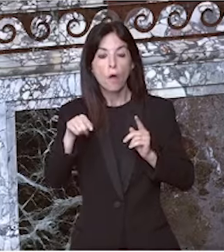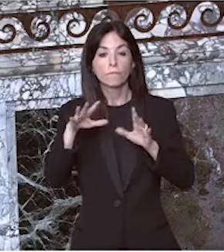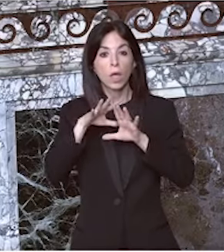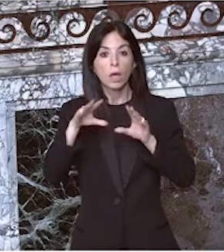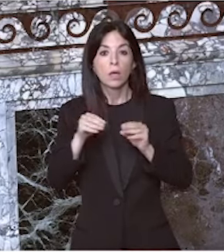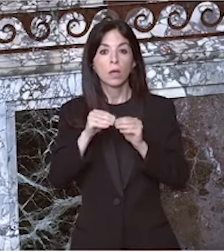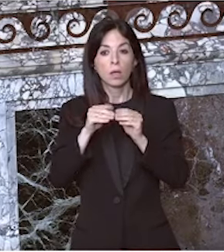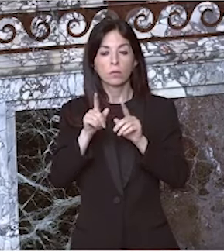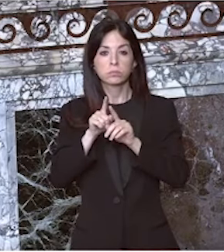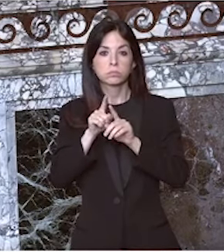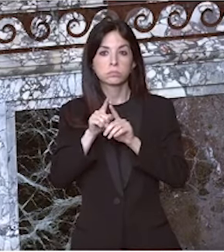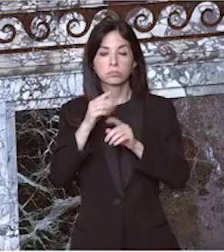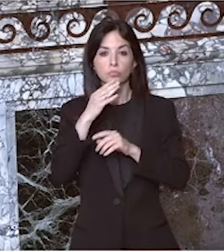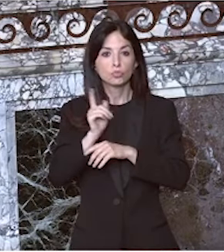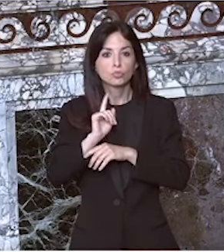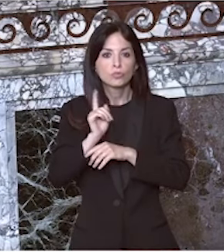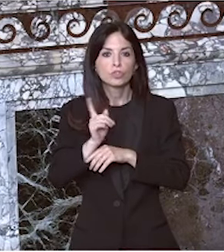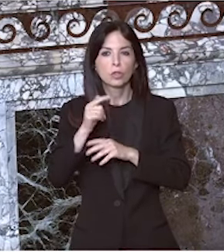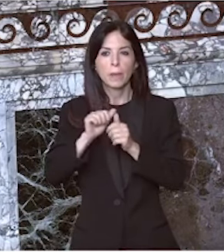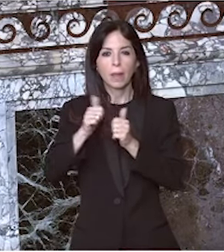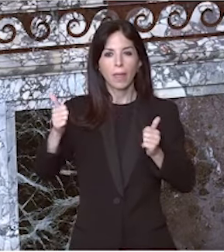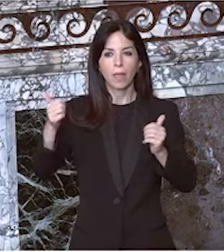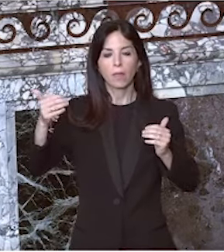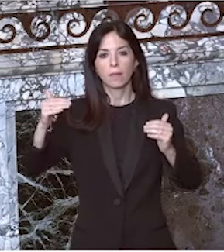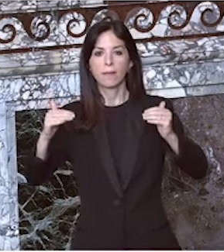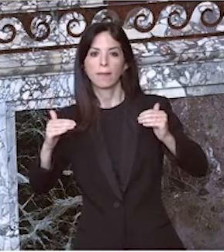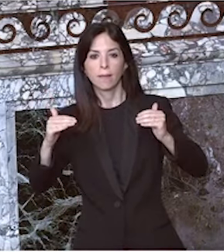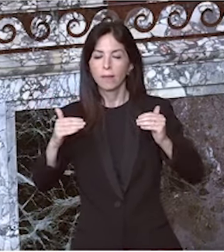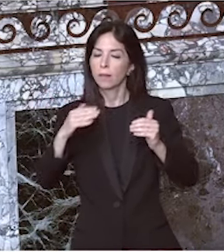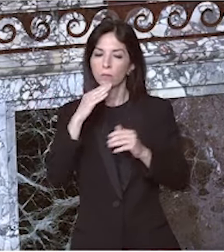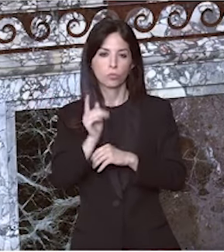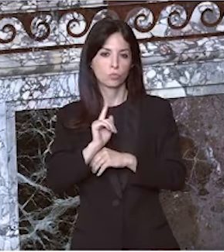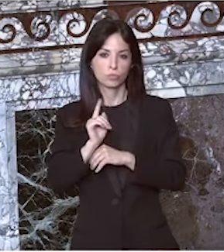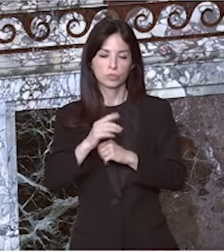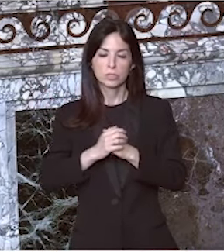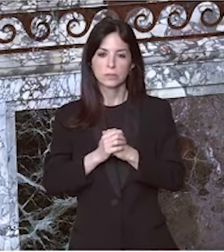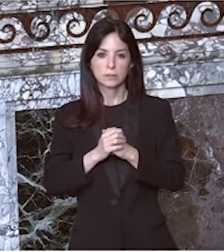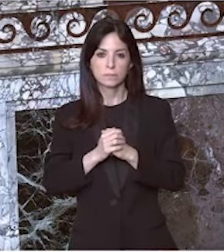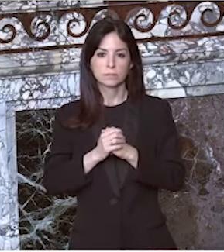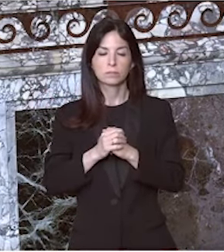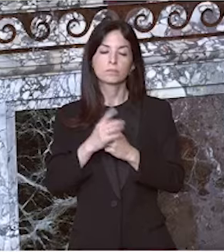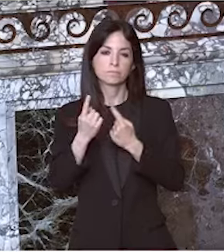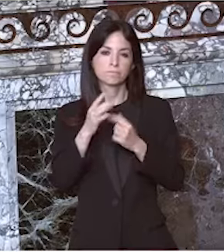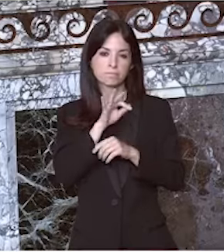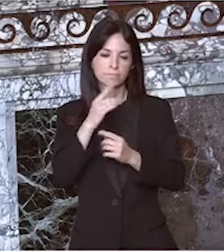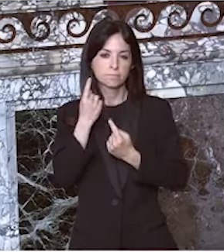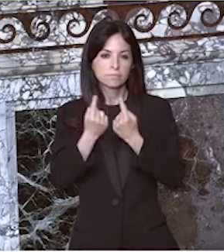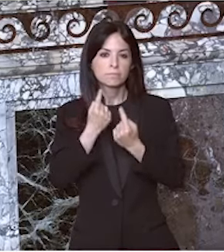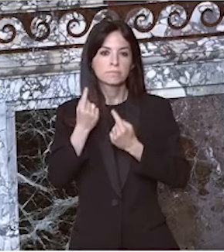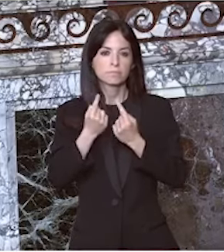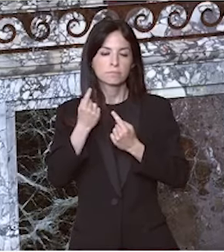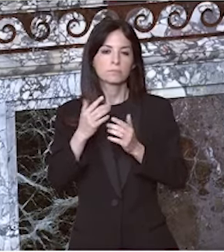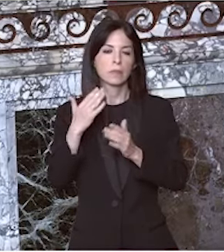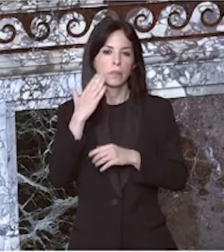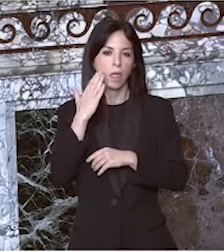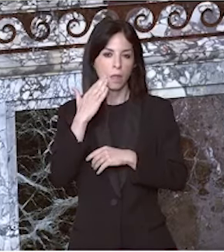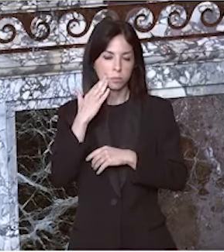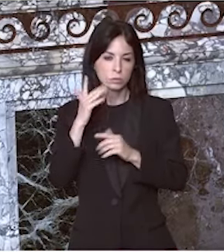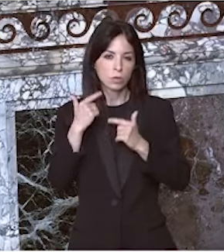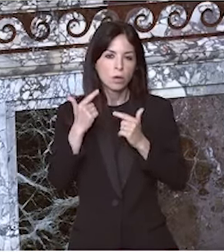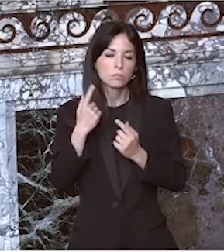complesso sufficiente a ridurre i divari di benessere rispetto a quelli più ricchi. In molti casi, l'elevato servizio del debito ha